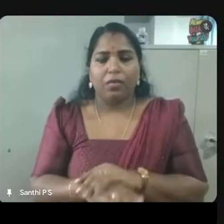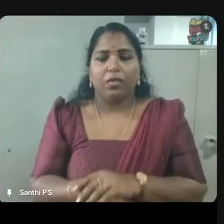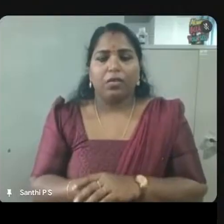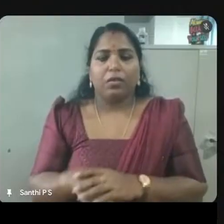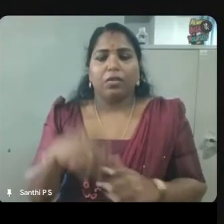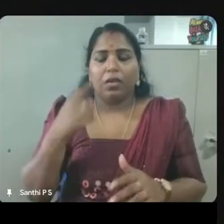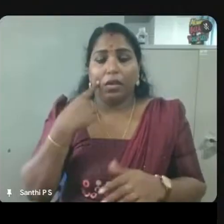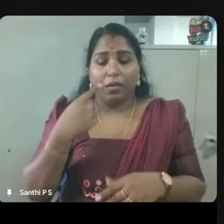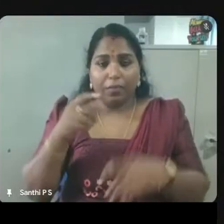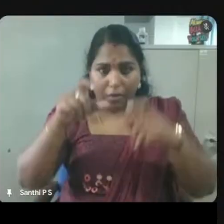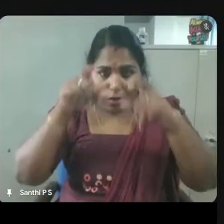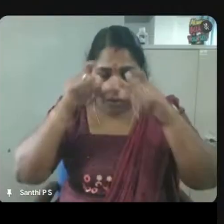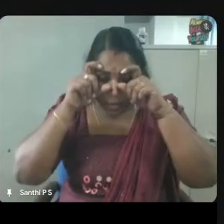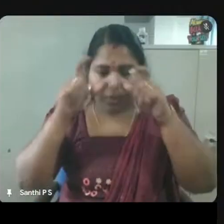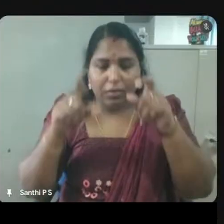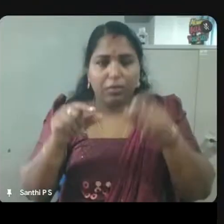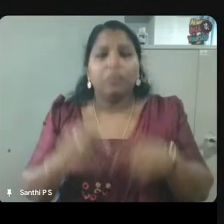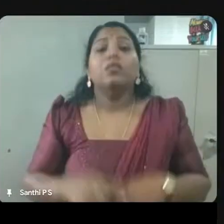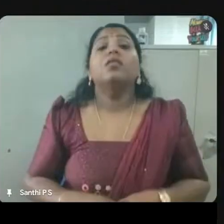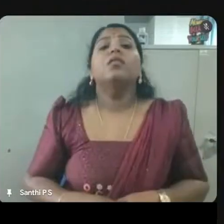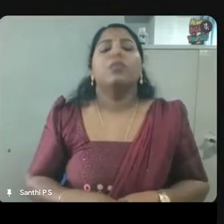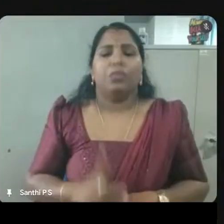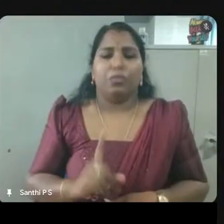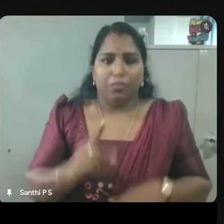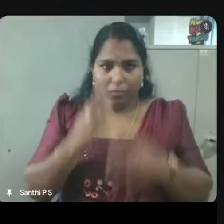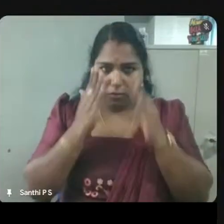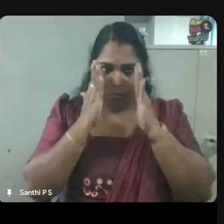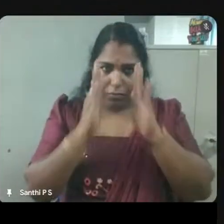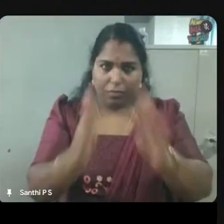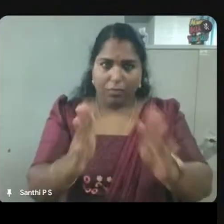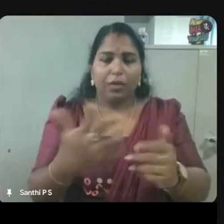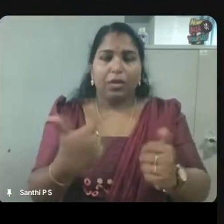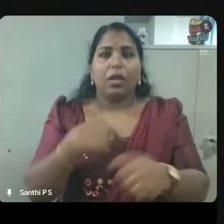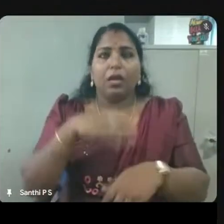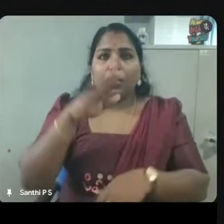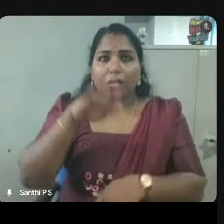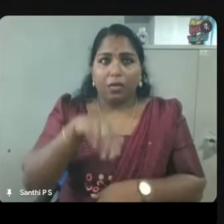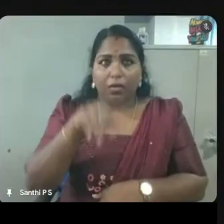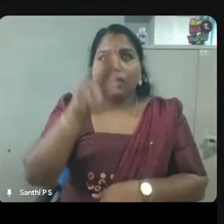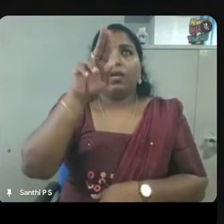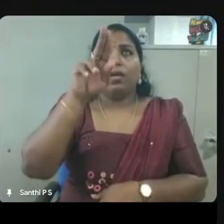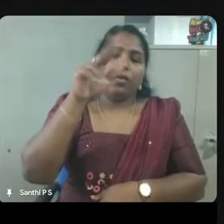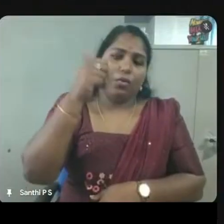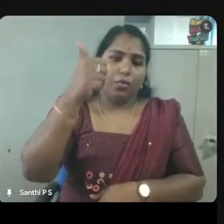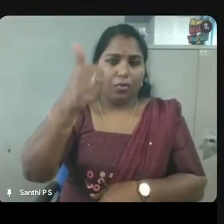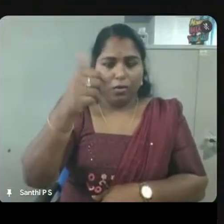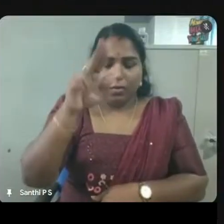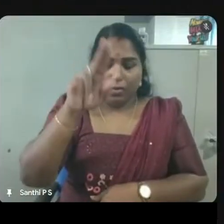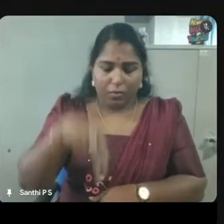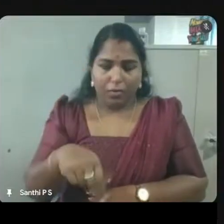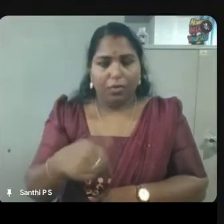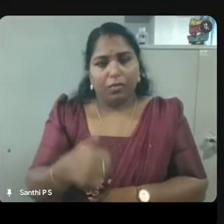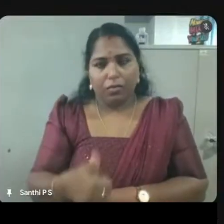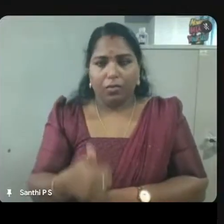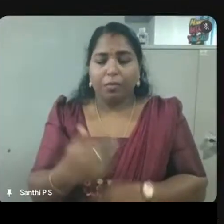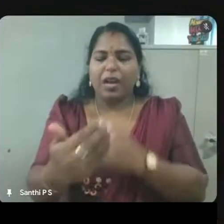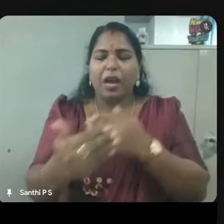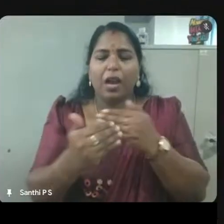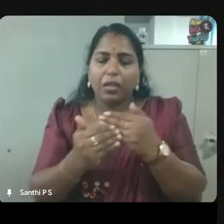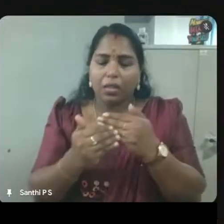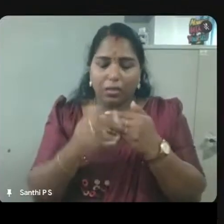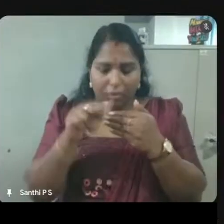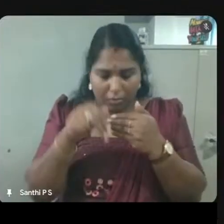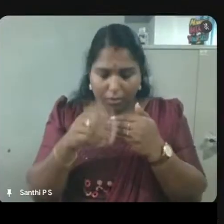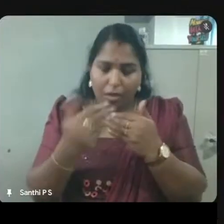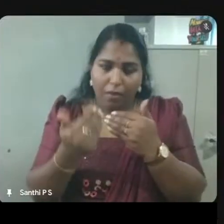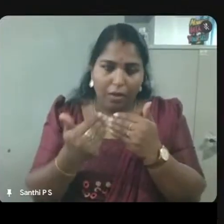മാഡത്തിന് അൺകംഫർട്ടബിൾ ആവും. കാരണം നമുക്ക് മിഡിൽ പോർഷൻ ആണ് നമുക്ക് കമ്പ്യൂട്ടർ വെക്കേണ്ടത്. സോ അതിനനുസരിച്ച് നമ്മുടെ ഓഫീസ് എർഗണോമിക്സ്, മാഡം ഇരിക്കുന്ന സ്ഥലവും